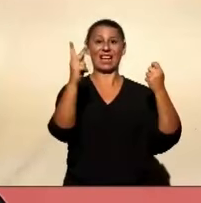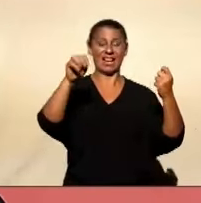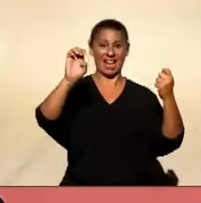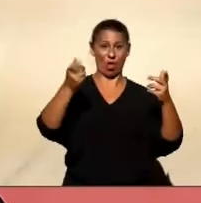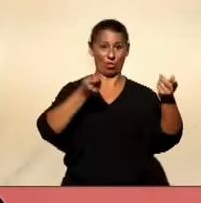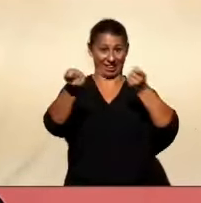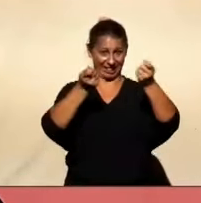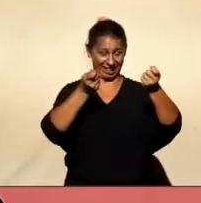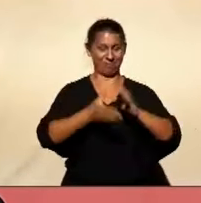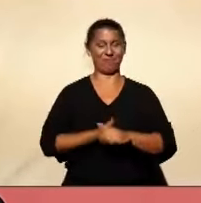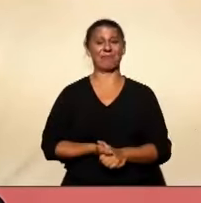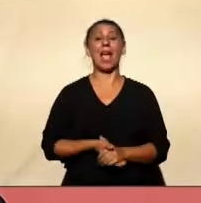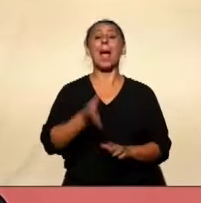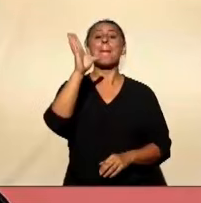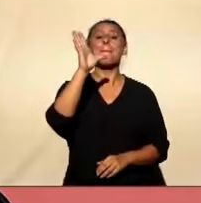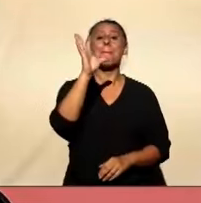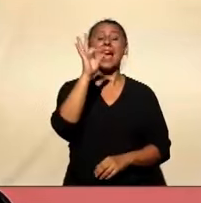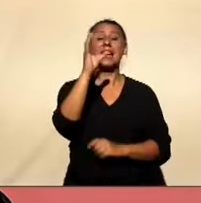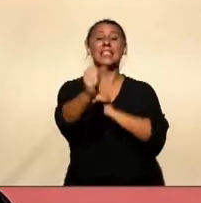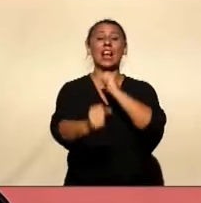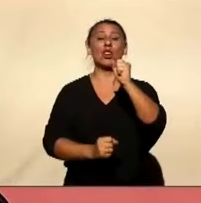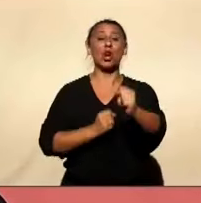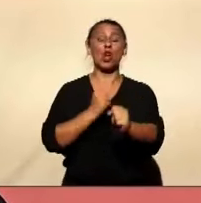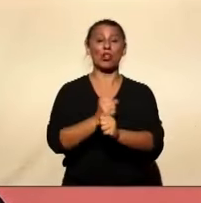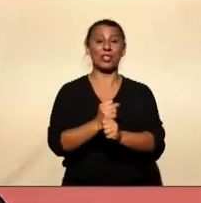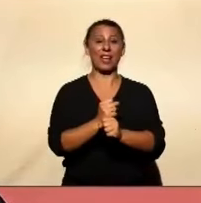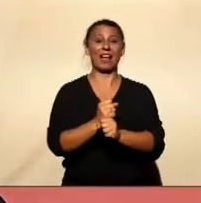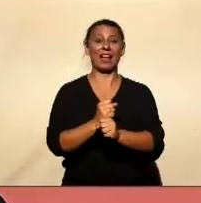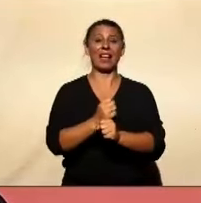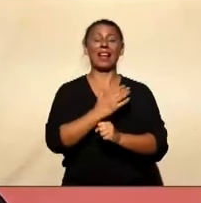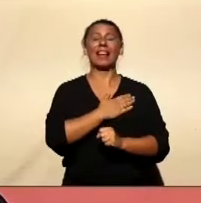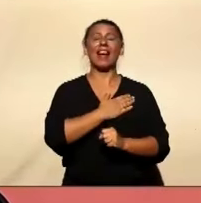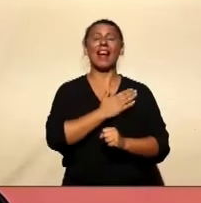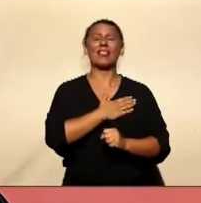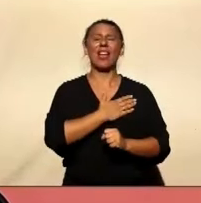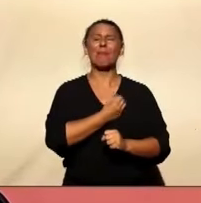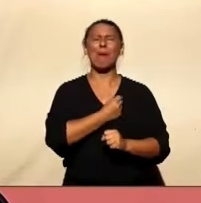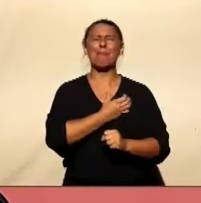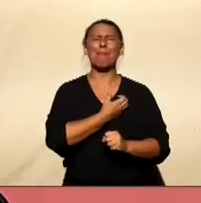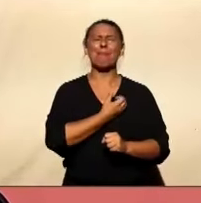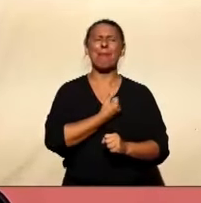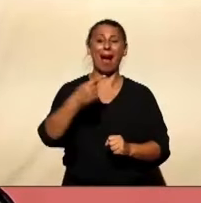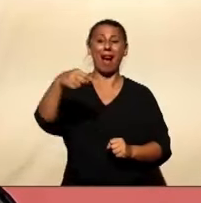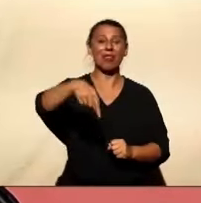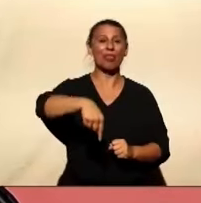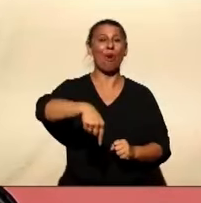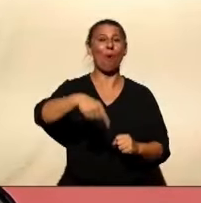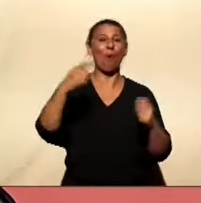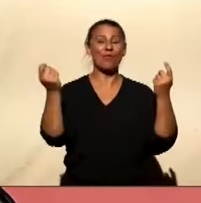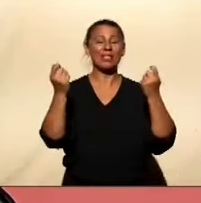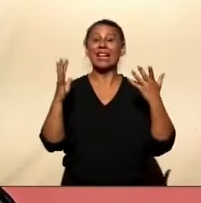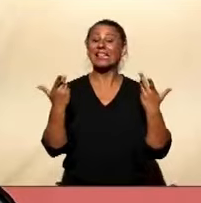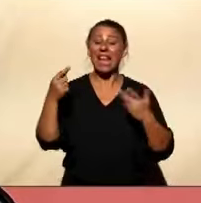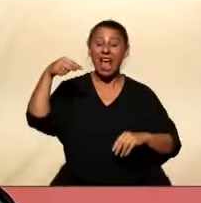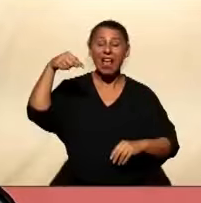Οδηγητή, 50 χρόνια η καρδιά μας χτυπά εδώ, γιατί